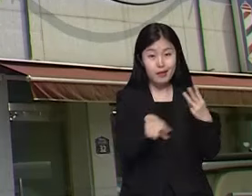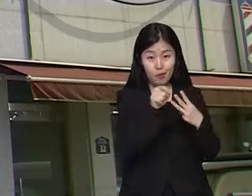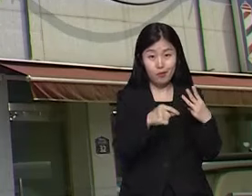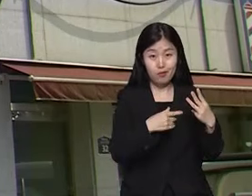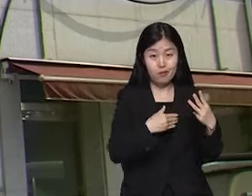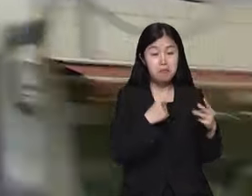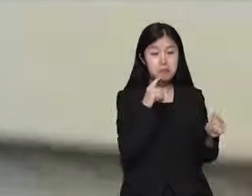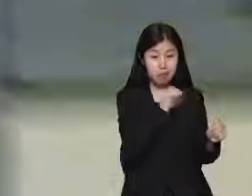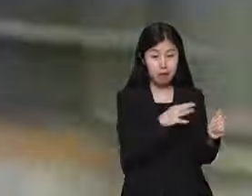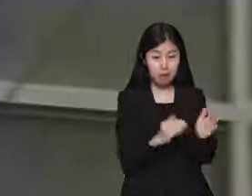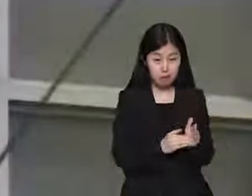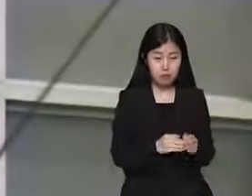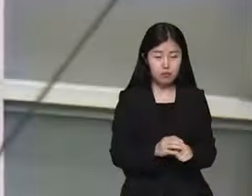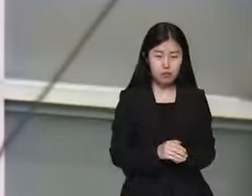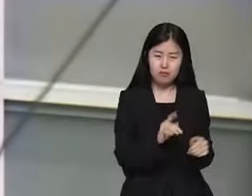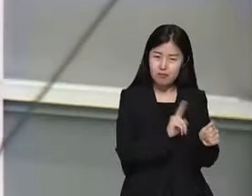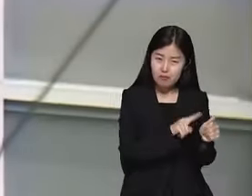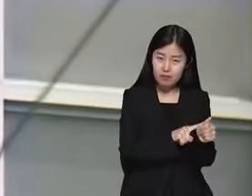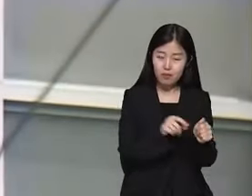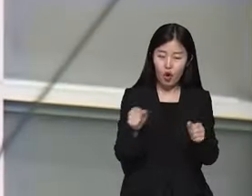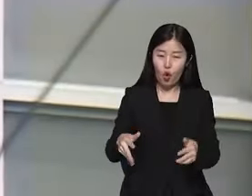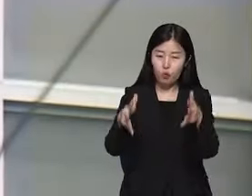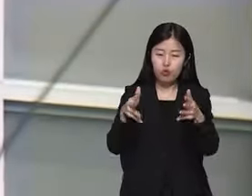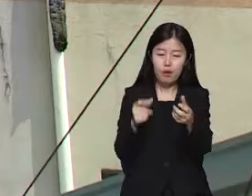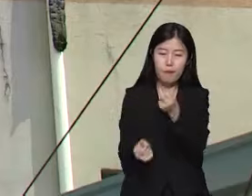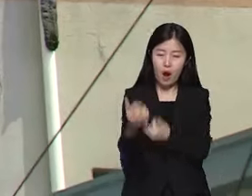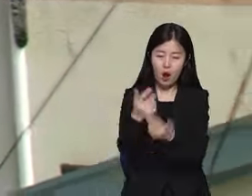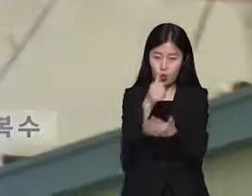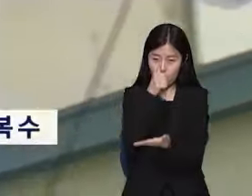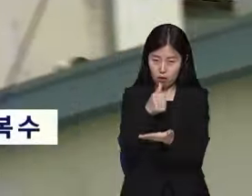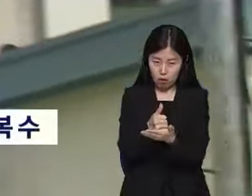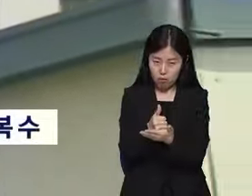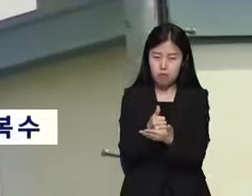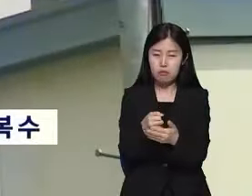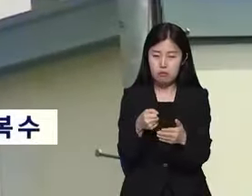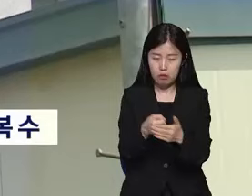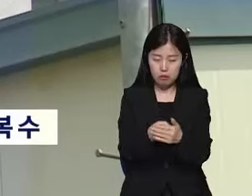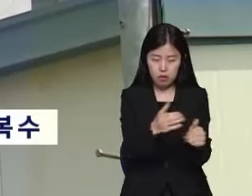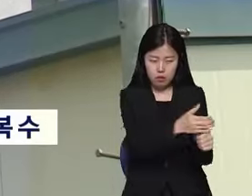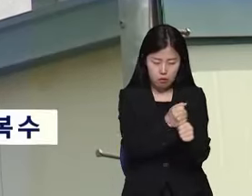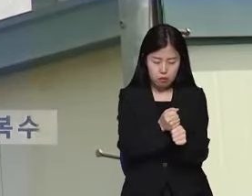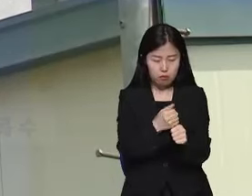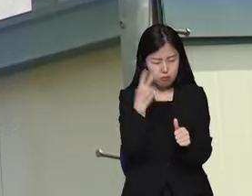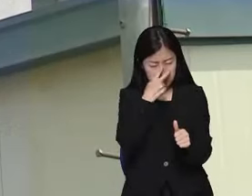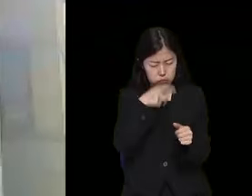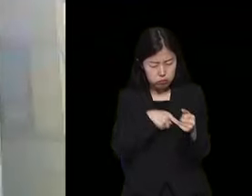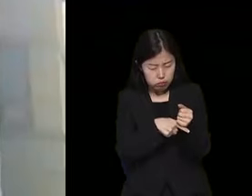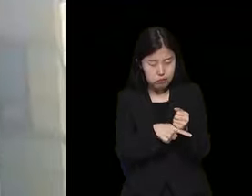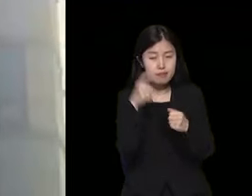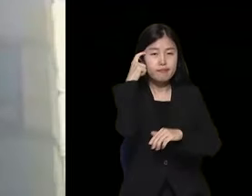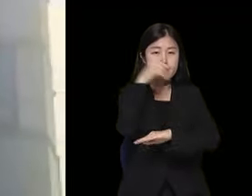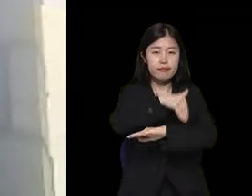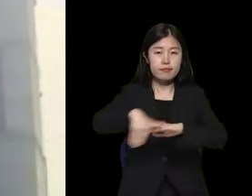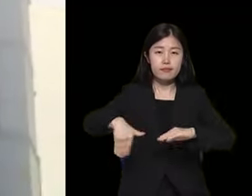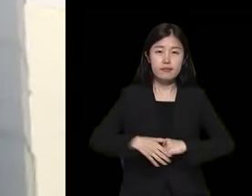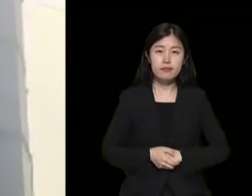경찰은 A씨를 현주건조물 방화치상 혐의로 입건하고 구체적인 범행 동기를 조사할 계획입니다.